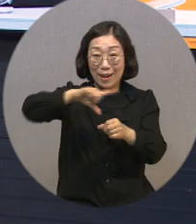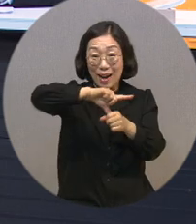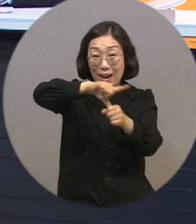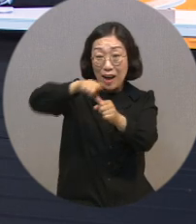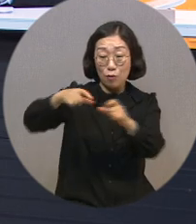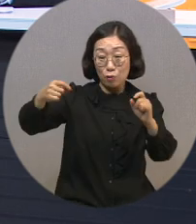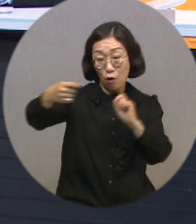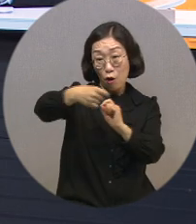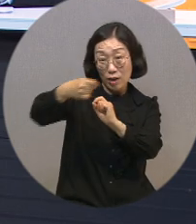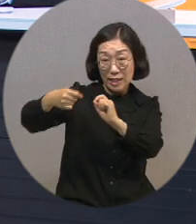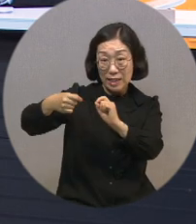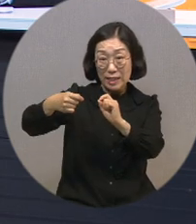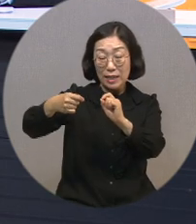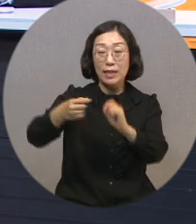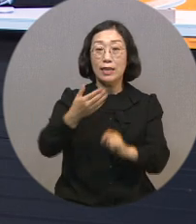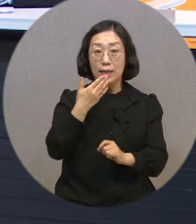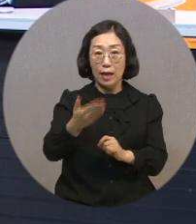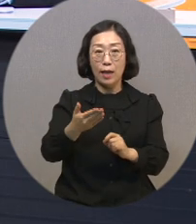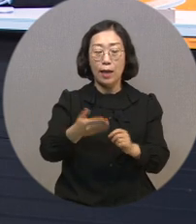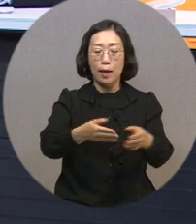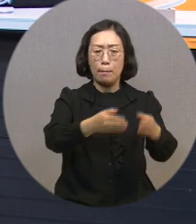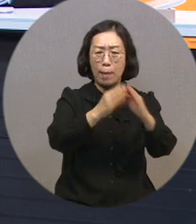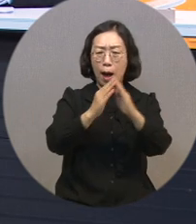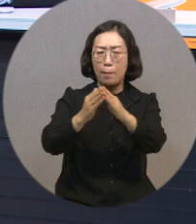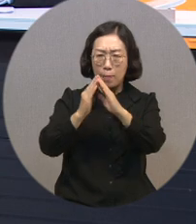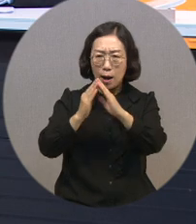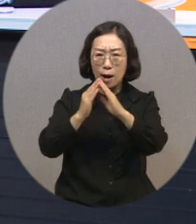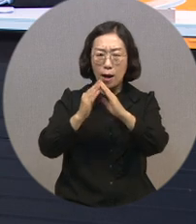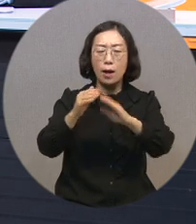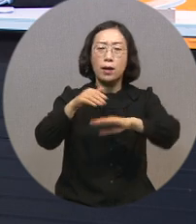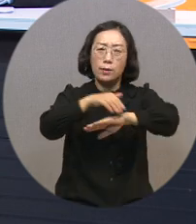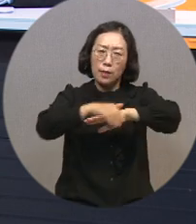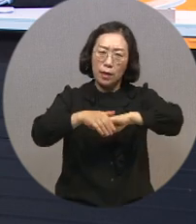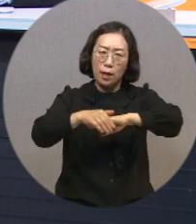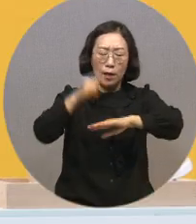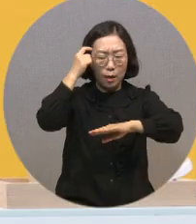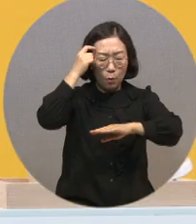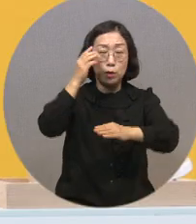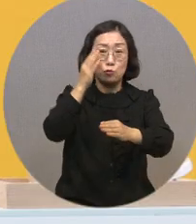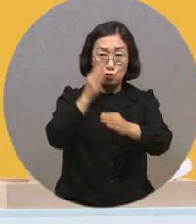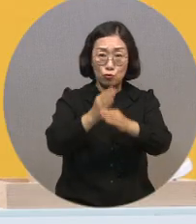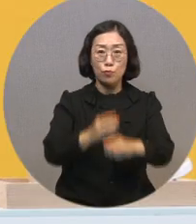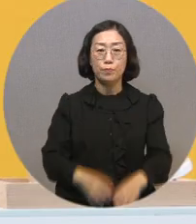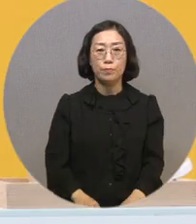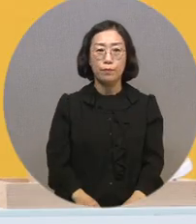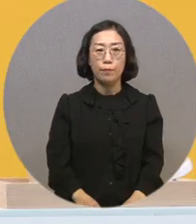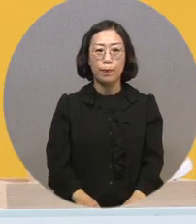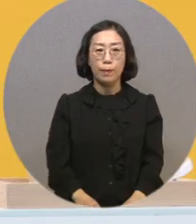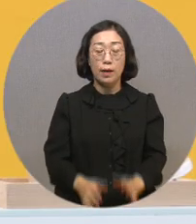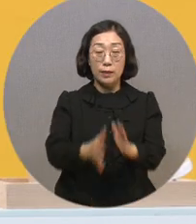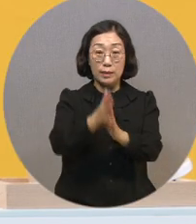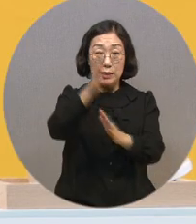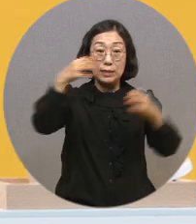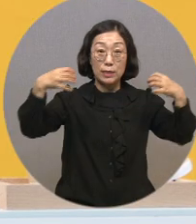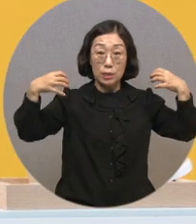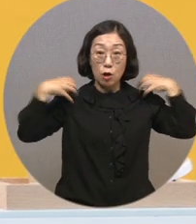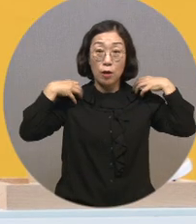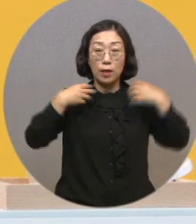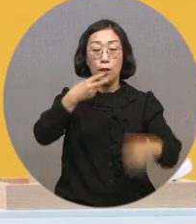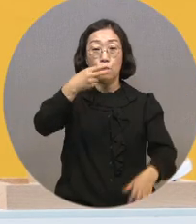이렇게 등하교를 할 수 있도록 저희들이 조치를 하고 있고 심지어 시청에 있는 두리발